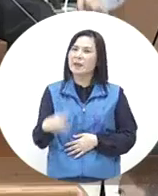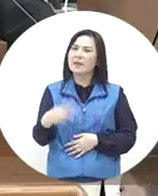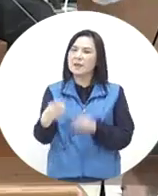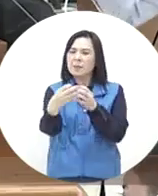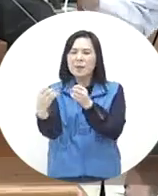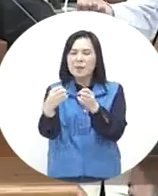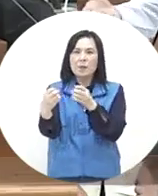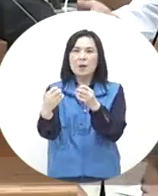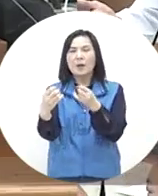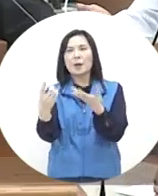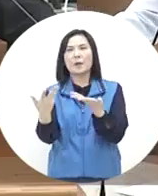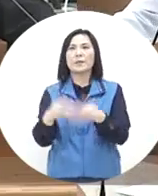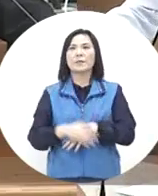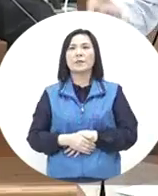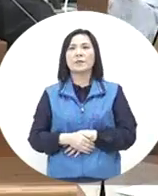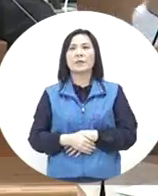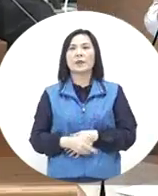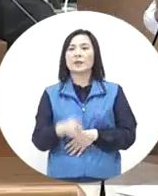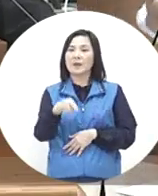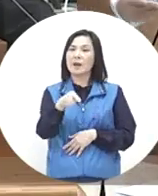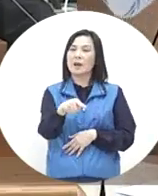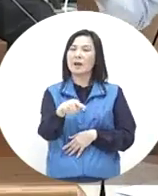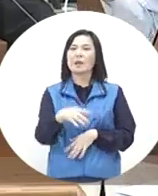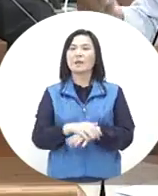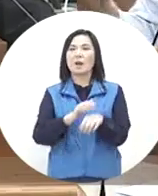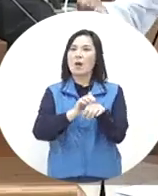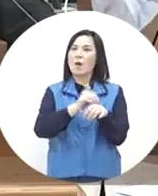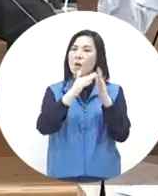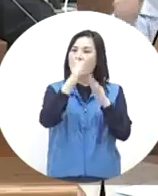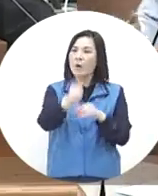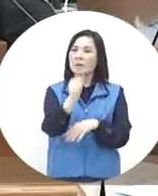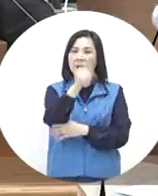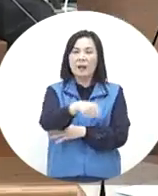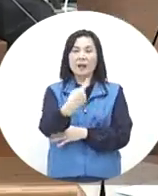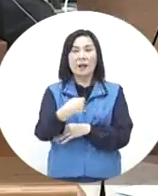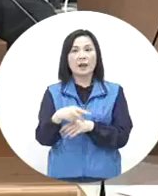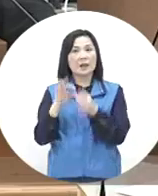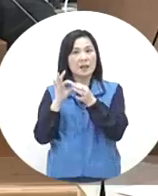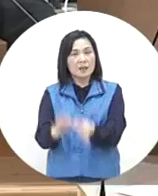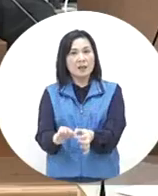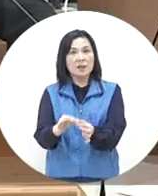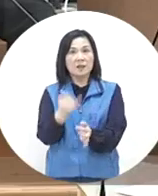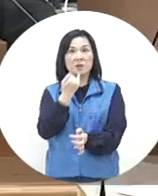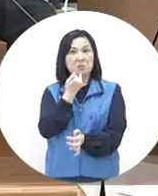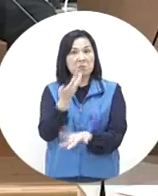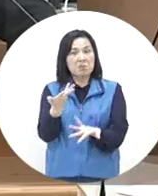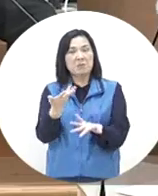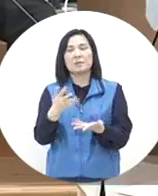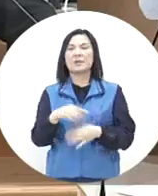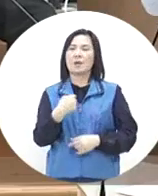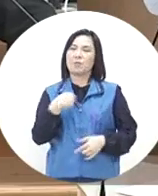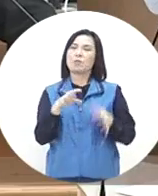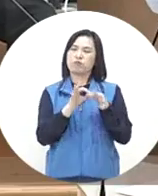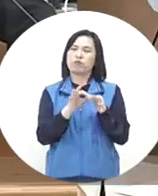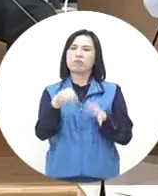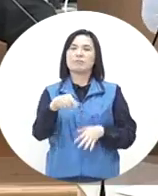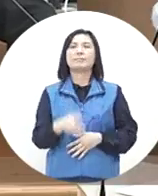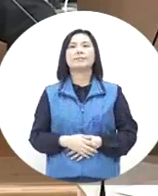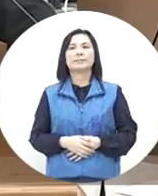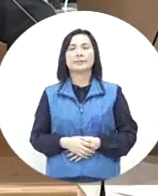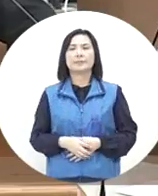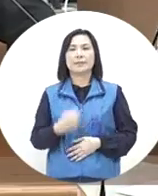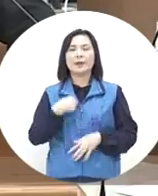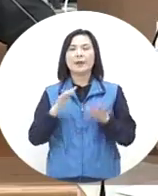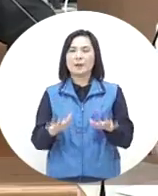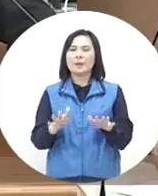讲，伊你杀嘅物件，你答应我嘅物件，有法度去继续做无？这是我关心的啊。 我即马做好，